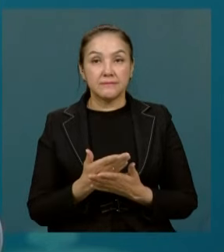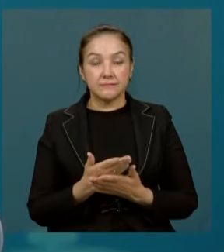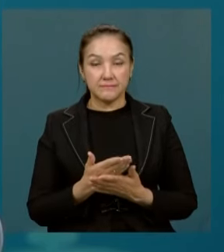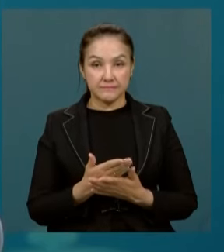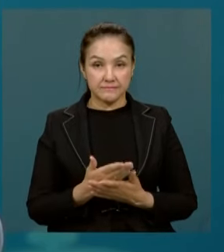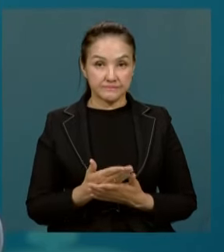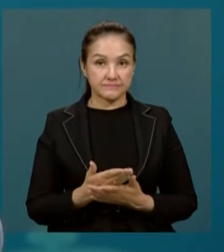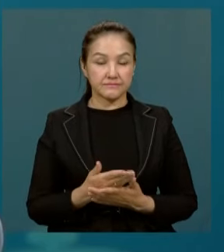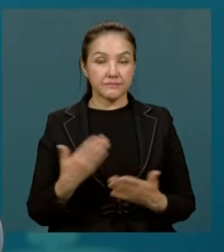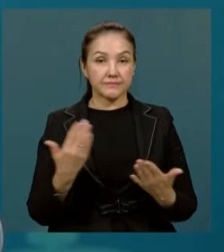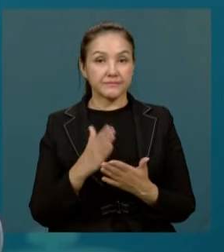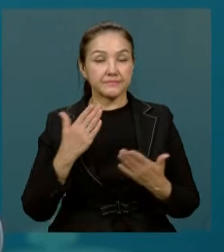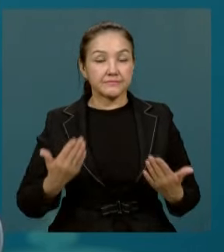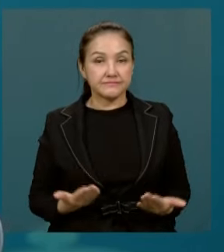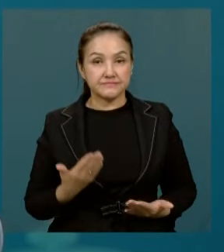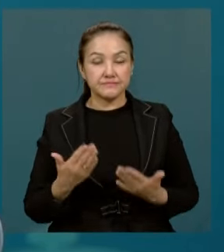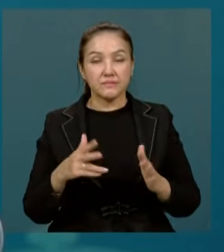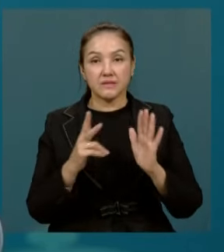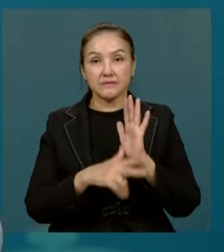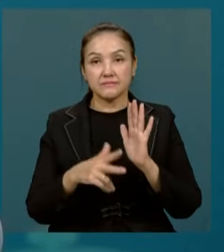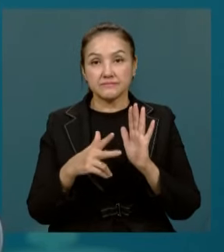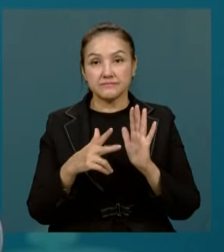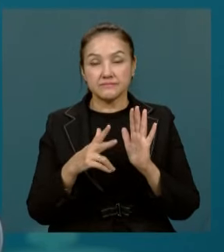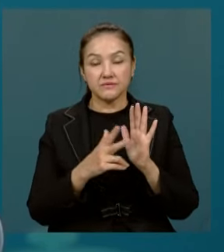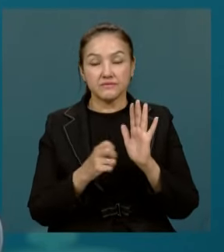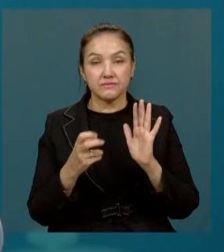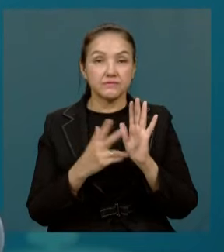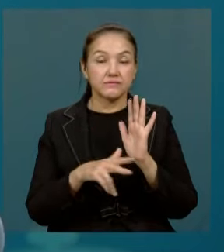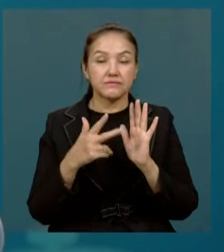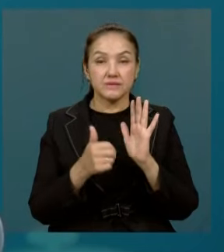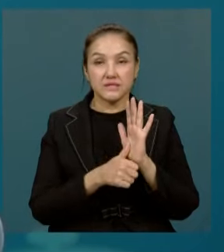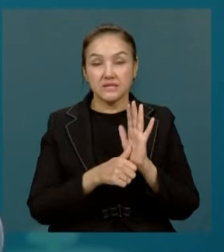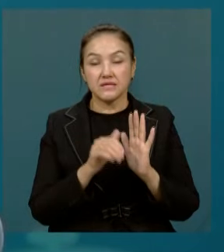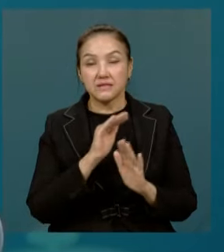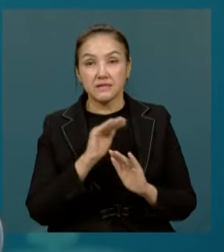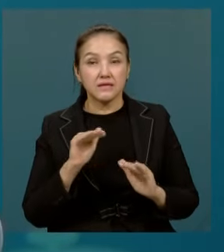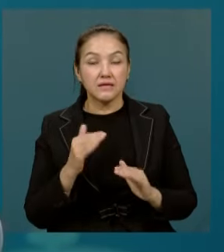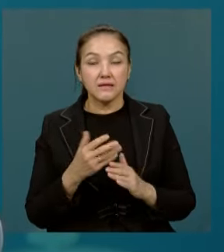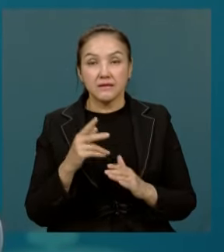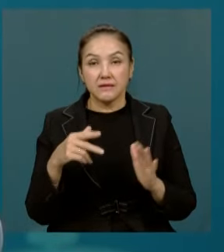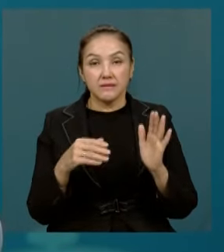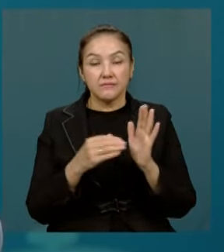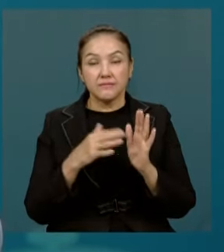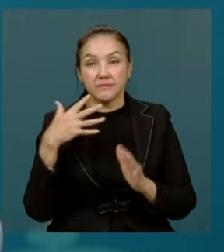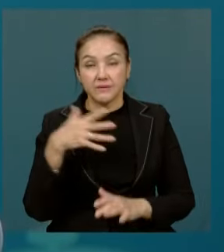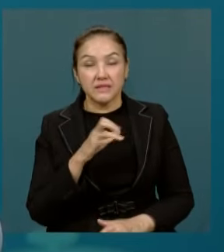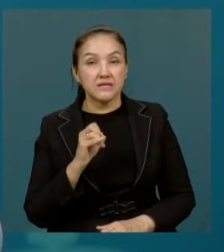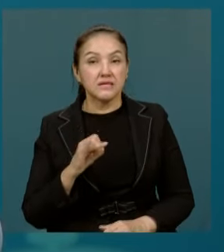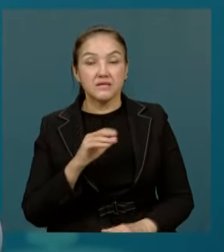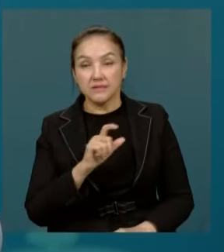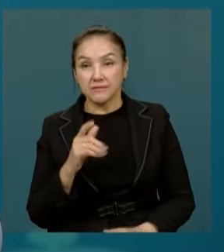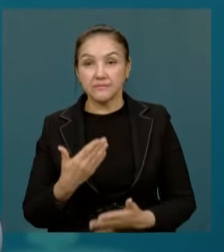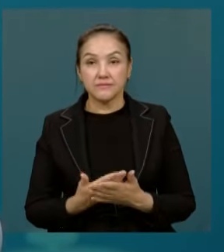газоснабжения в которых проживают 80 886 и5 тысяч населения это в процентном